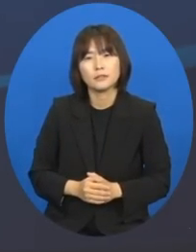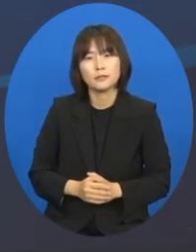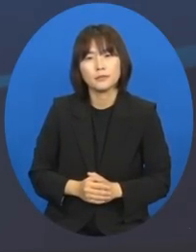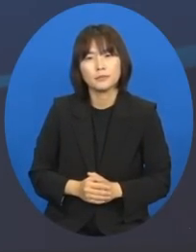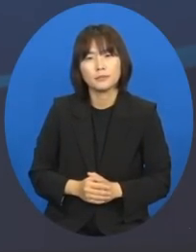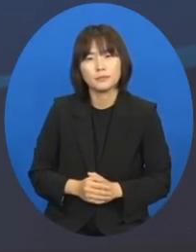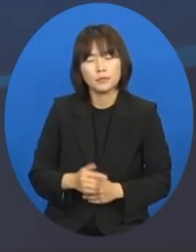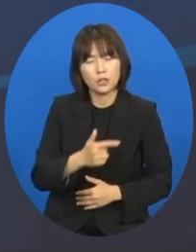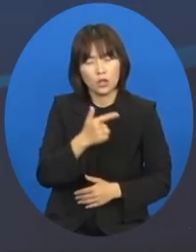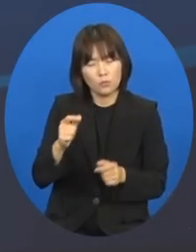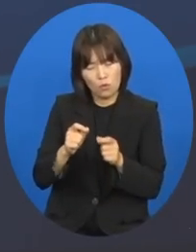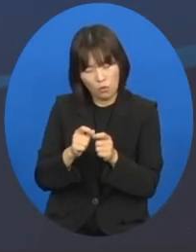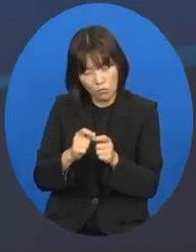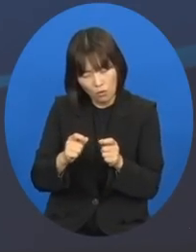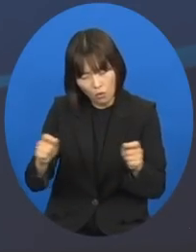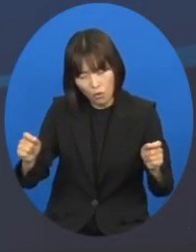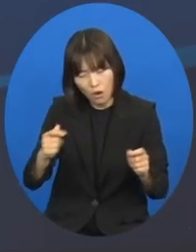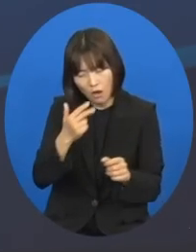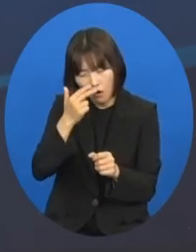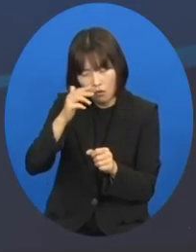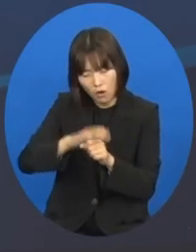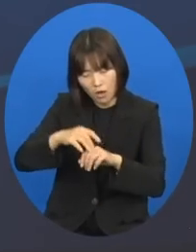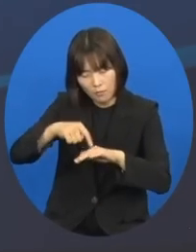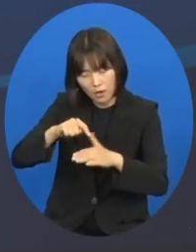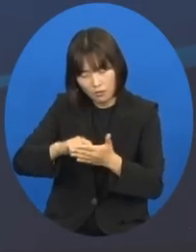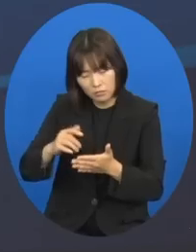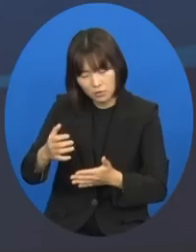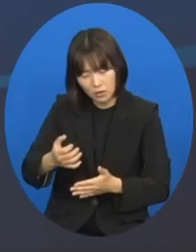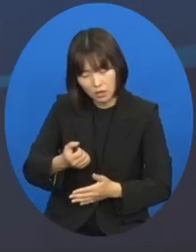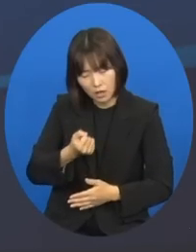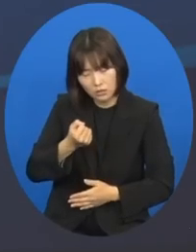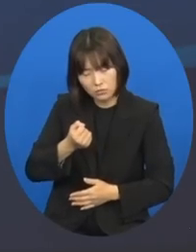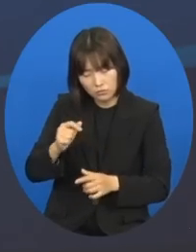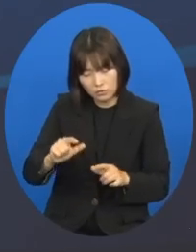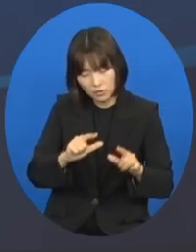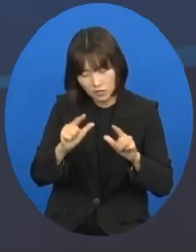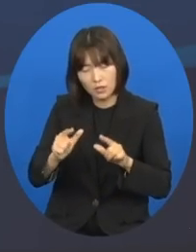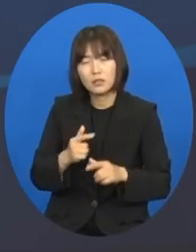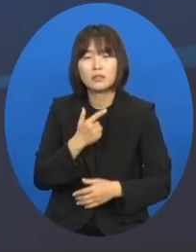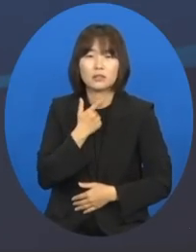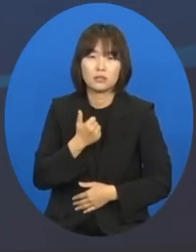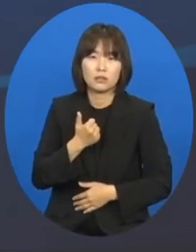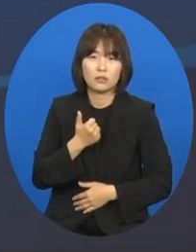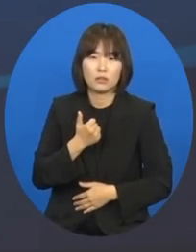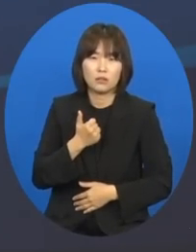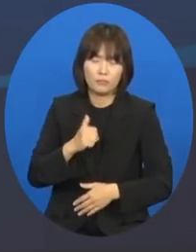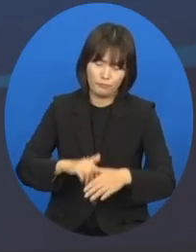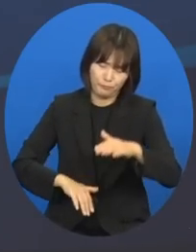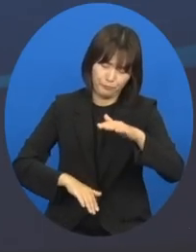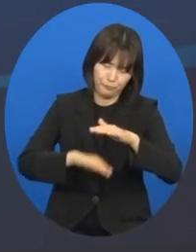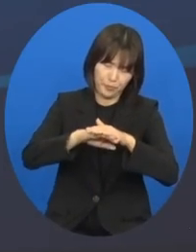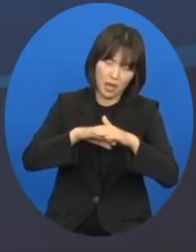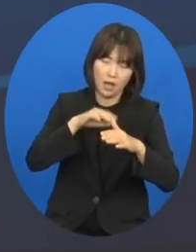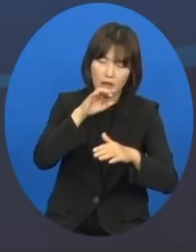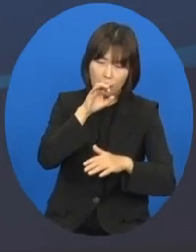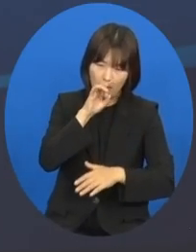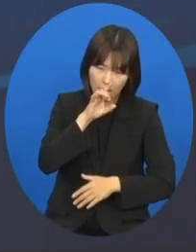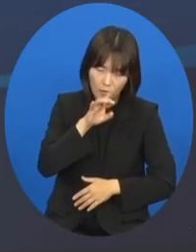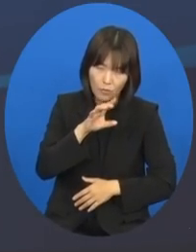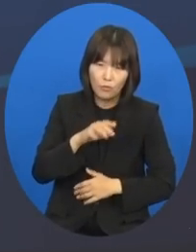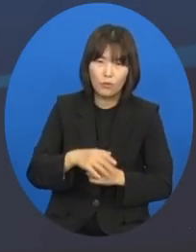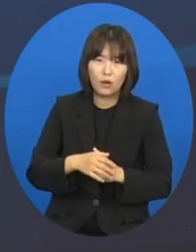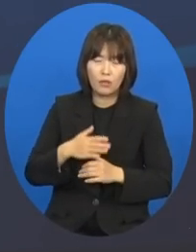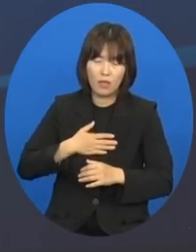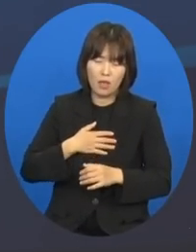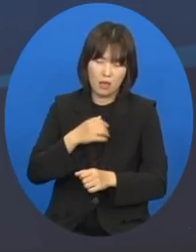너무나 오랜 세월을 억울한 마음으로 살았습니다 채워지지 않는 마음 내가 노력하고